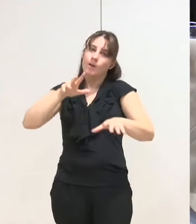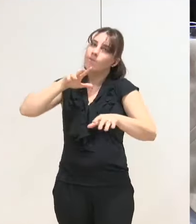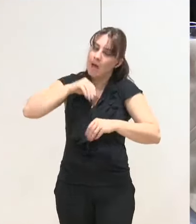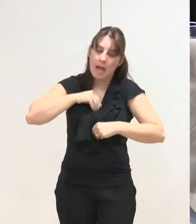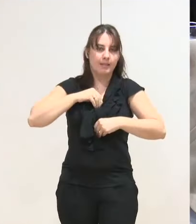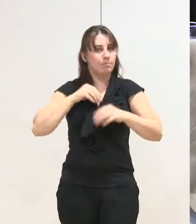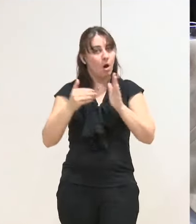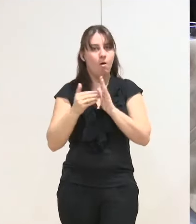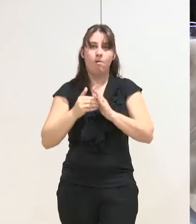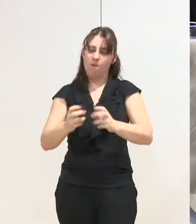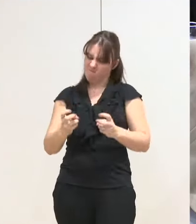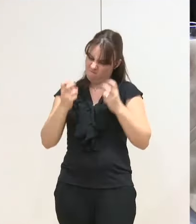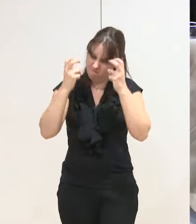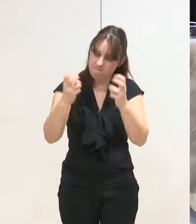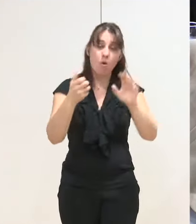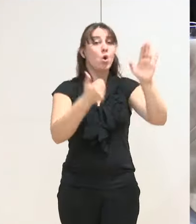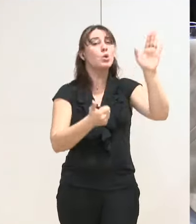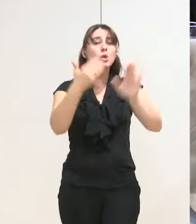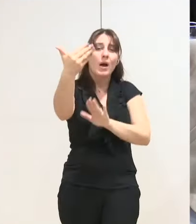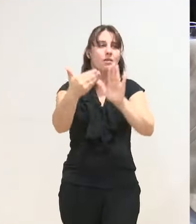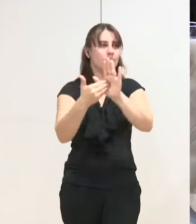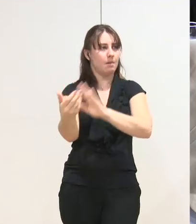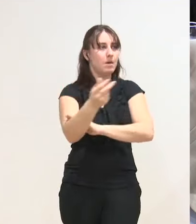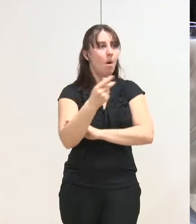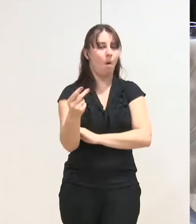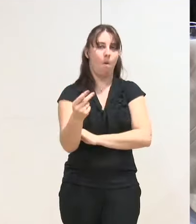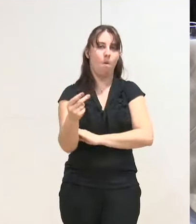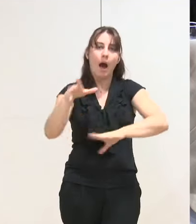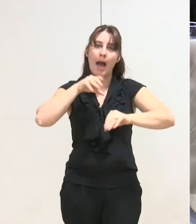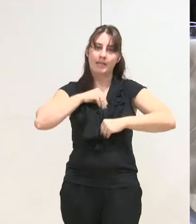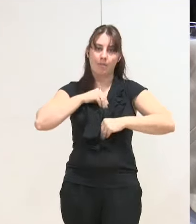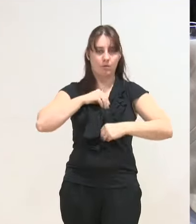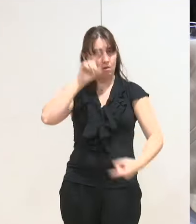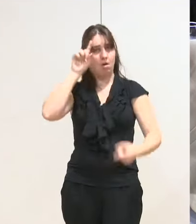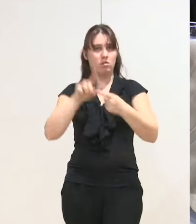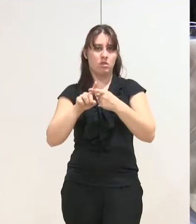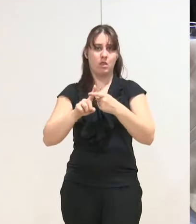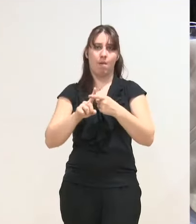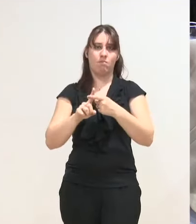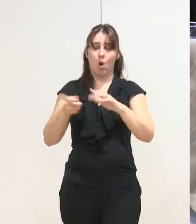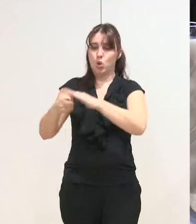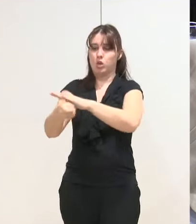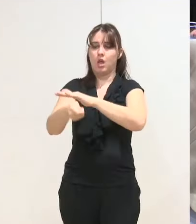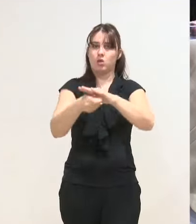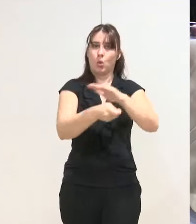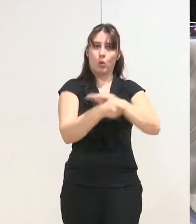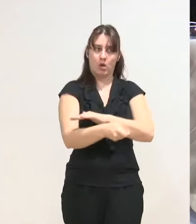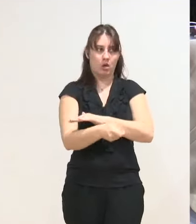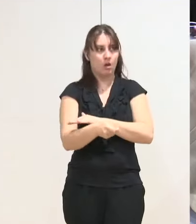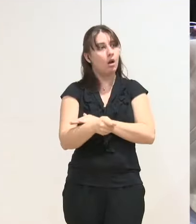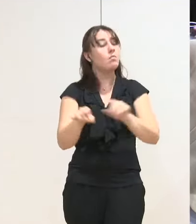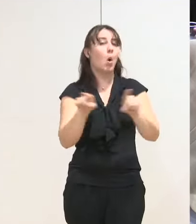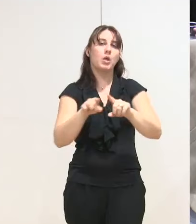accru avec une hausse de 65000 € sur ces dotations et surtout faire passer